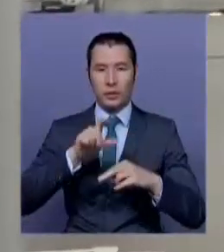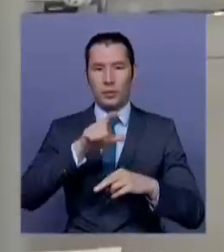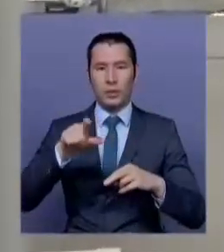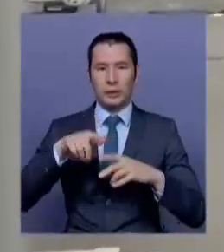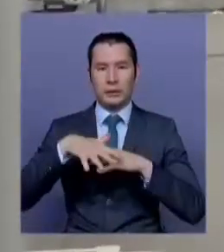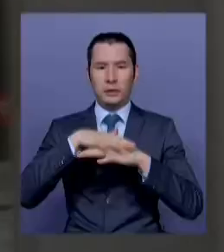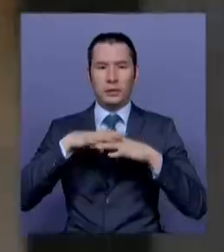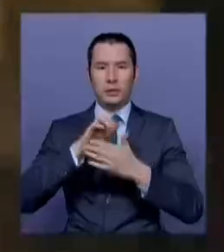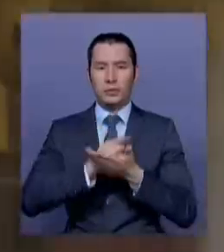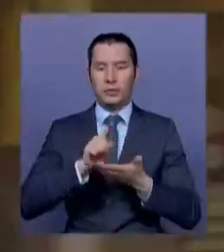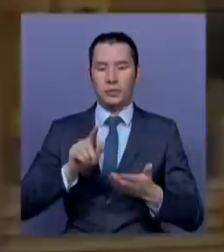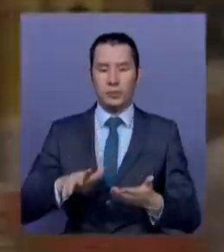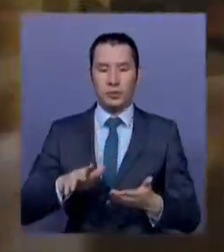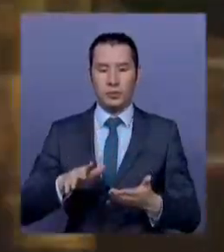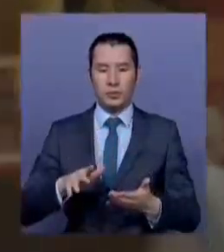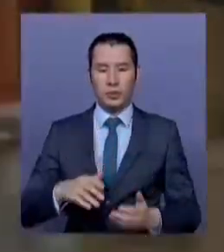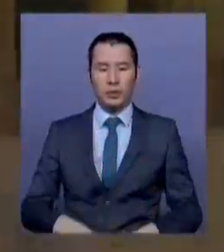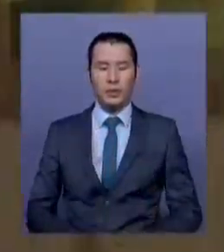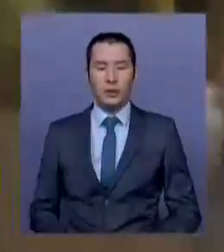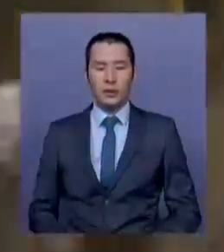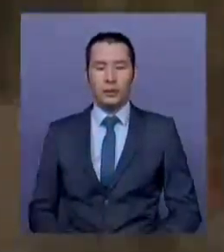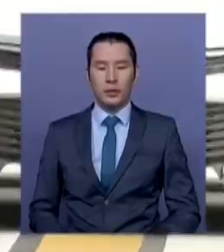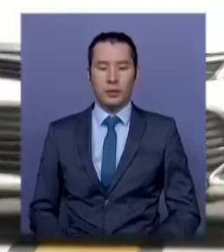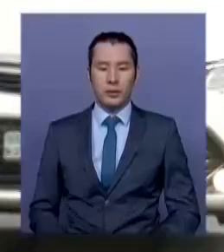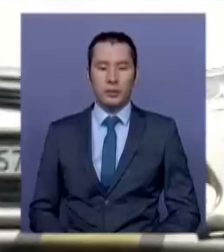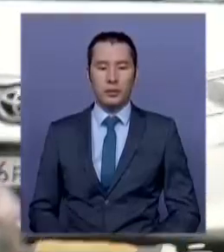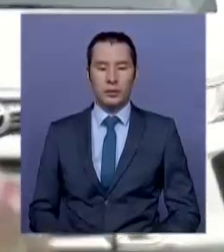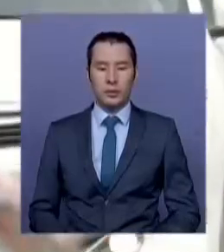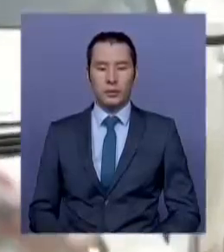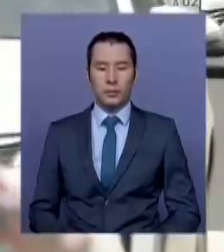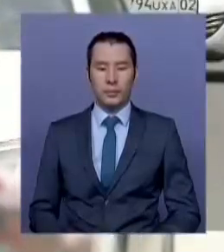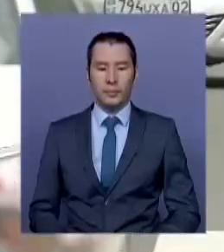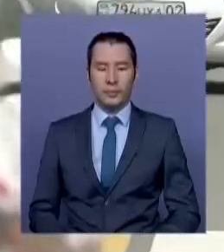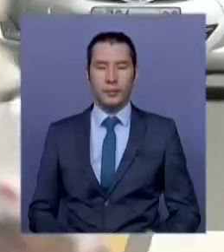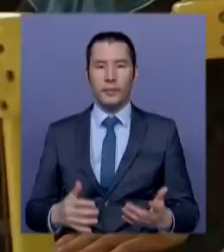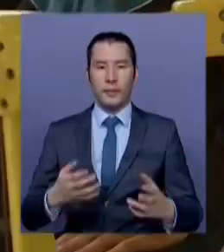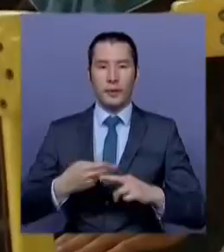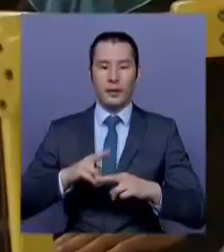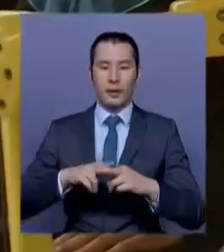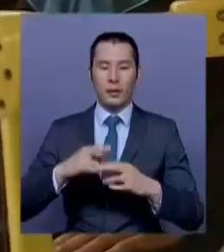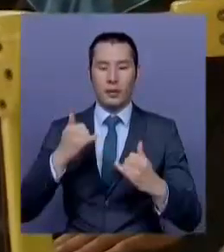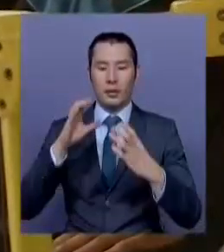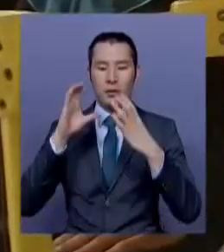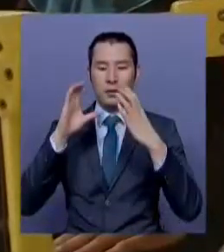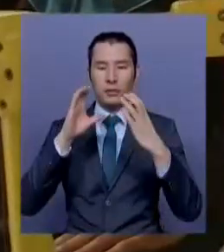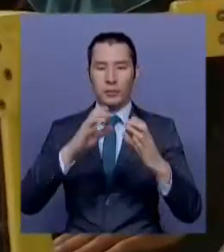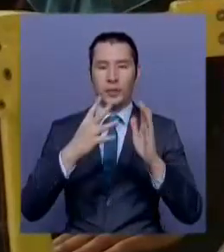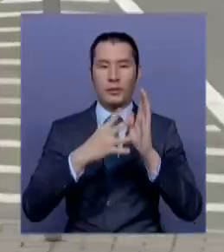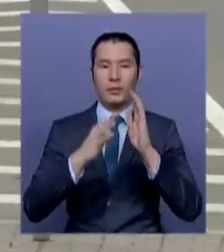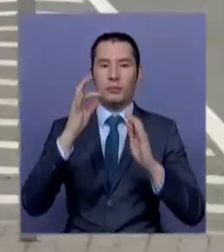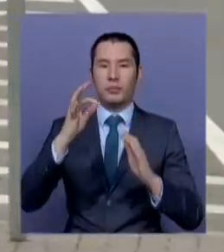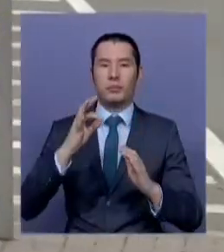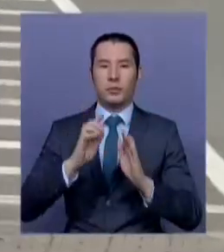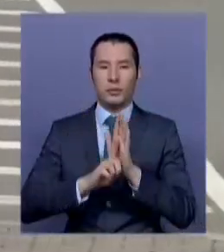Ал егер қоғамдық көліктегі орындар бос болмаса, келесі автобусқа мінген абзал. Осыған орай қазір автобустардың 90%